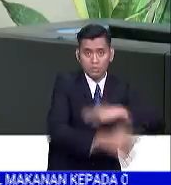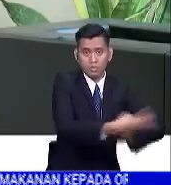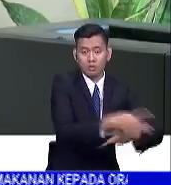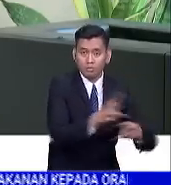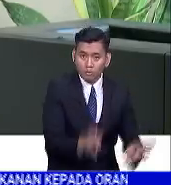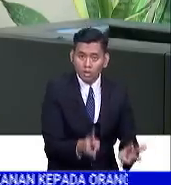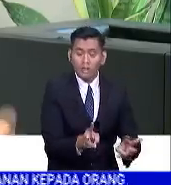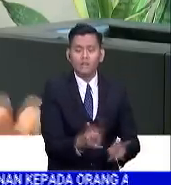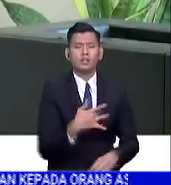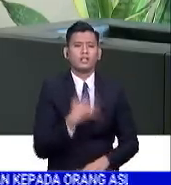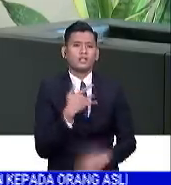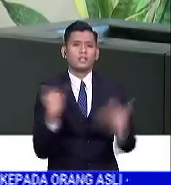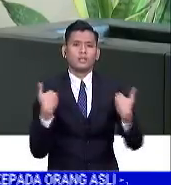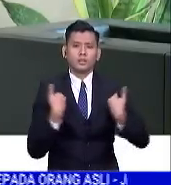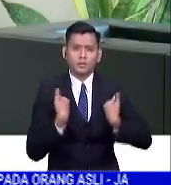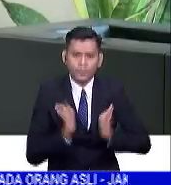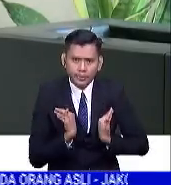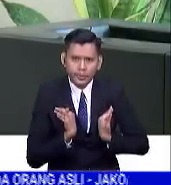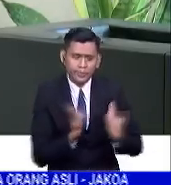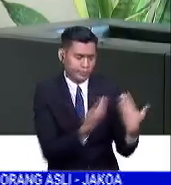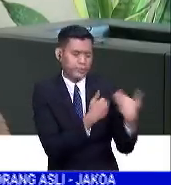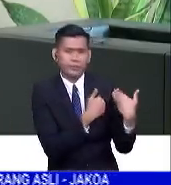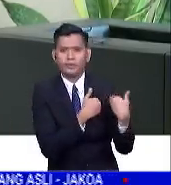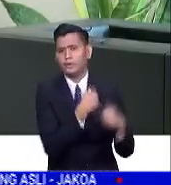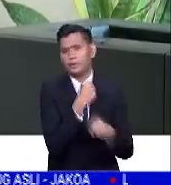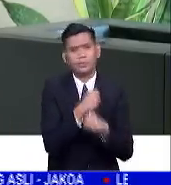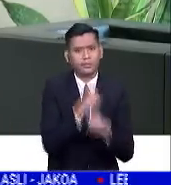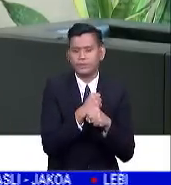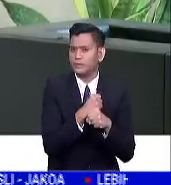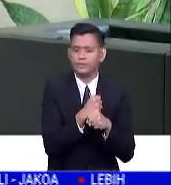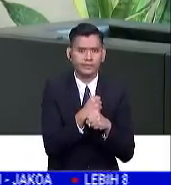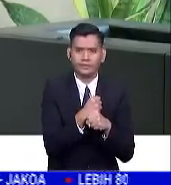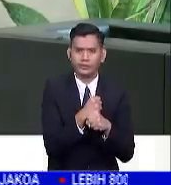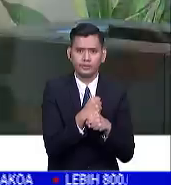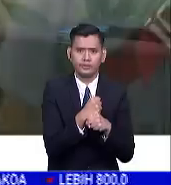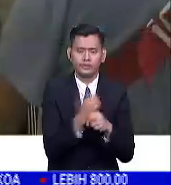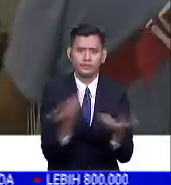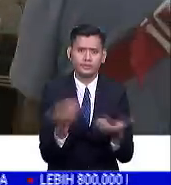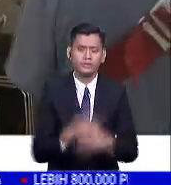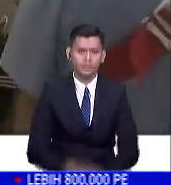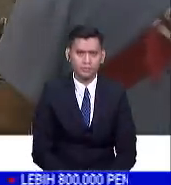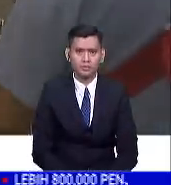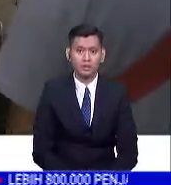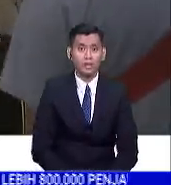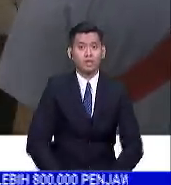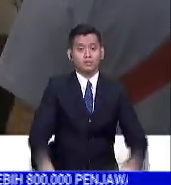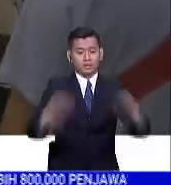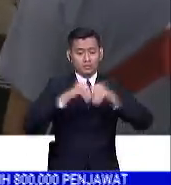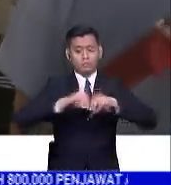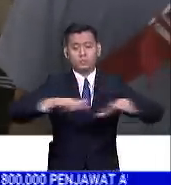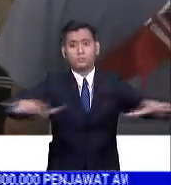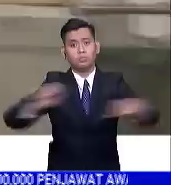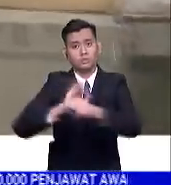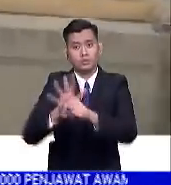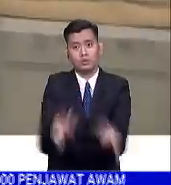lapangan terbeban dengan kerja-kerja yang berkaitan lah. Penularan